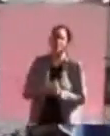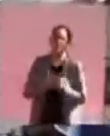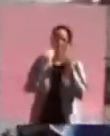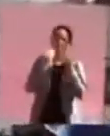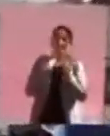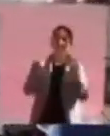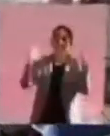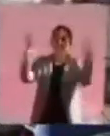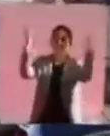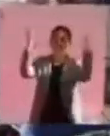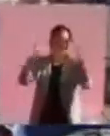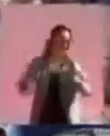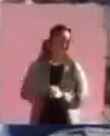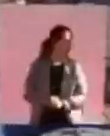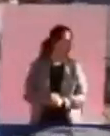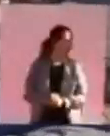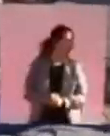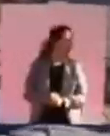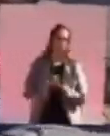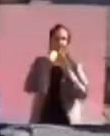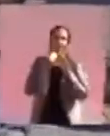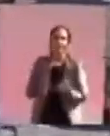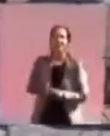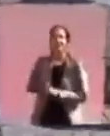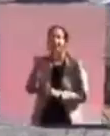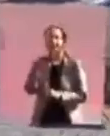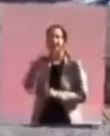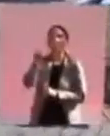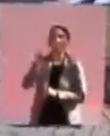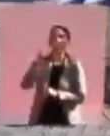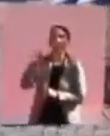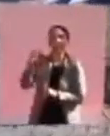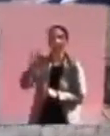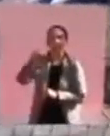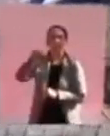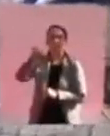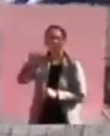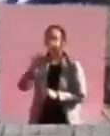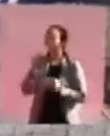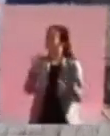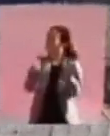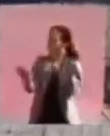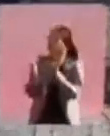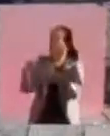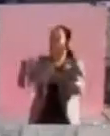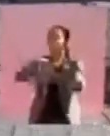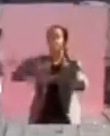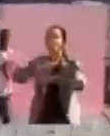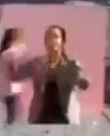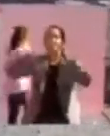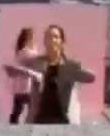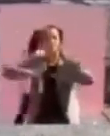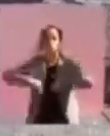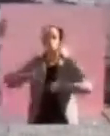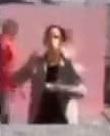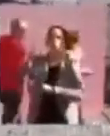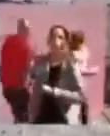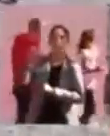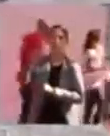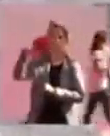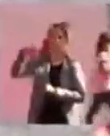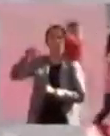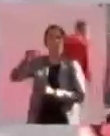grazie grazie ad erika zaccaria e intanto salutiamo il ministro della salute roberto speranza